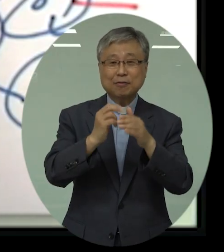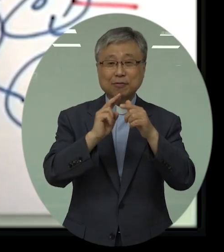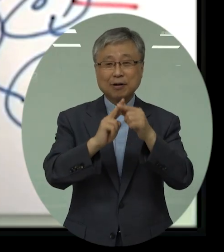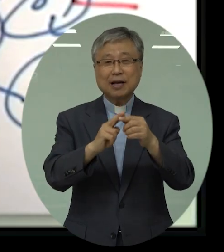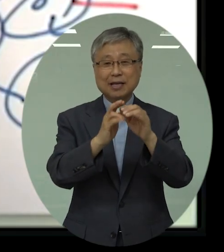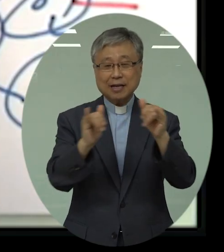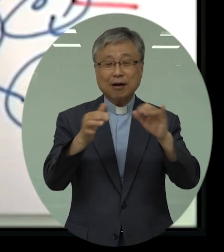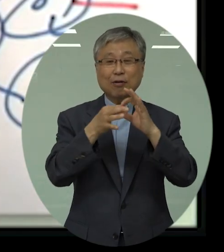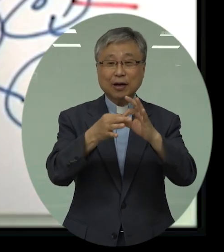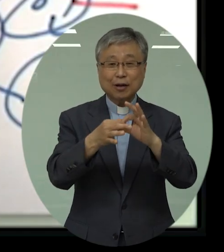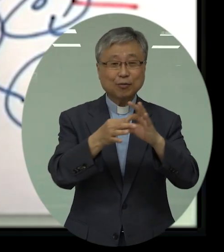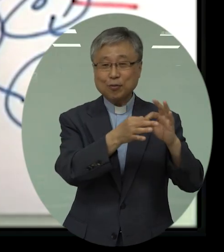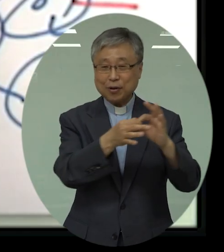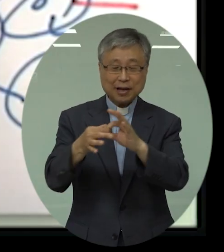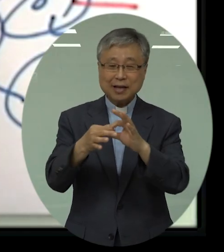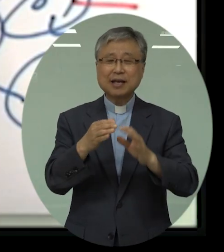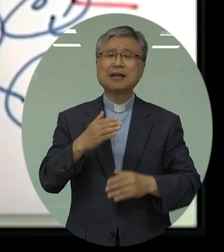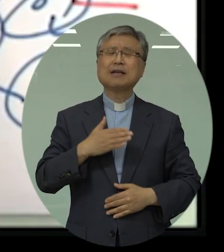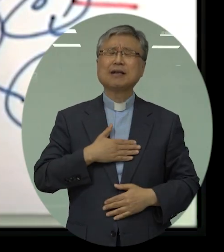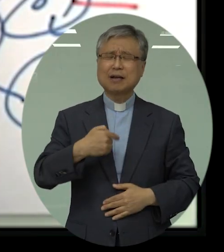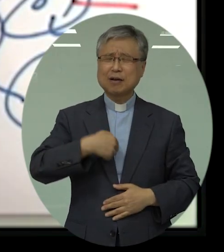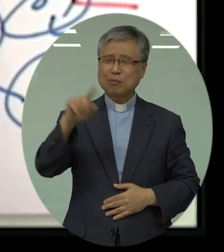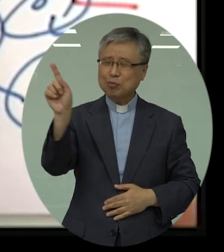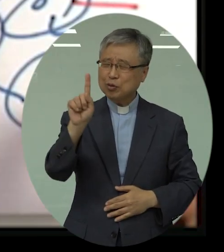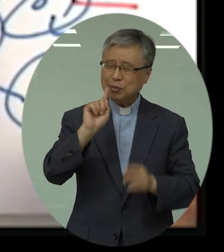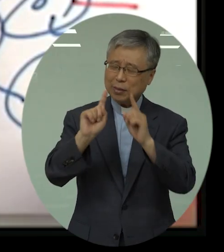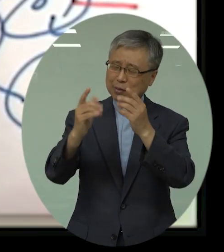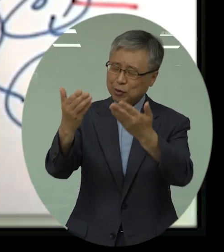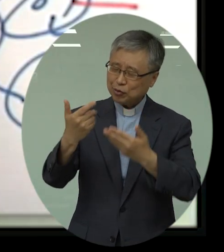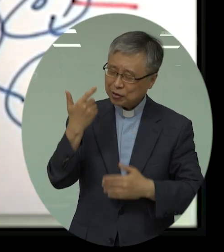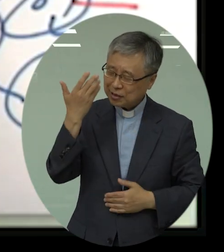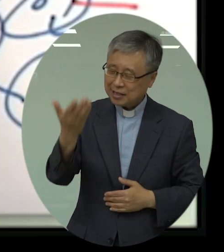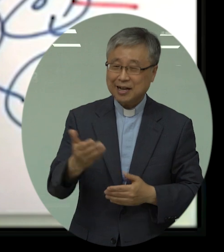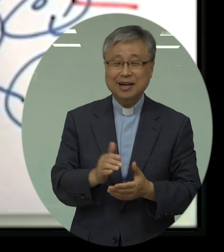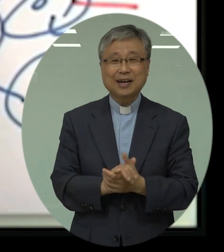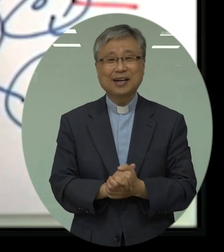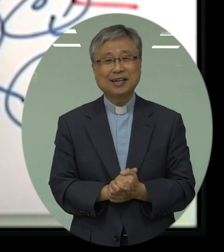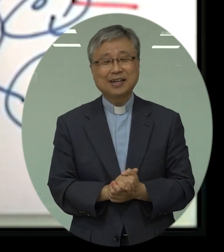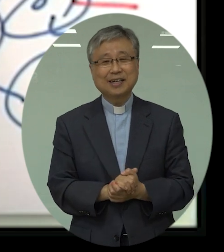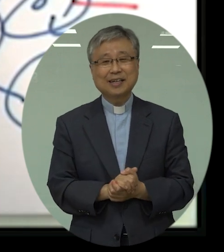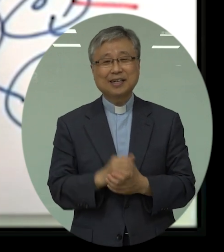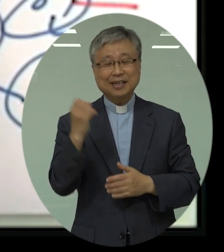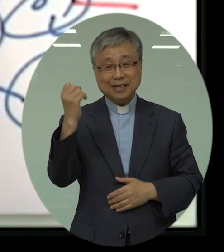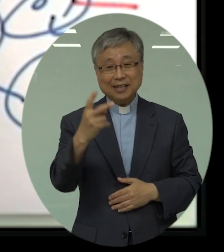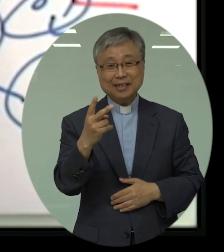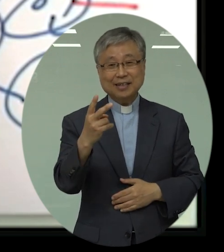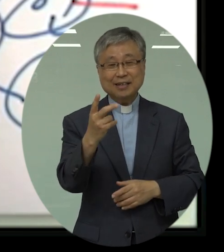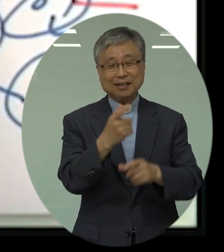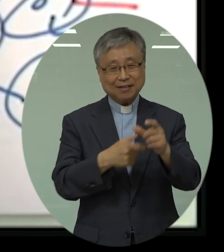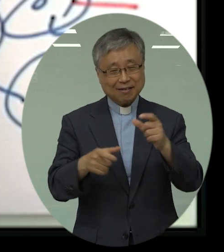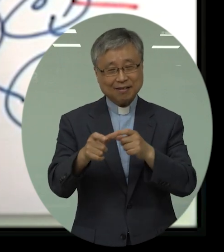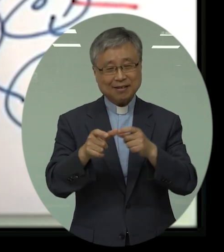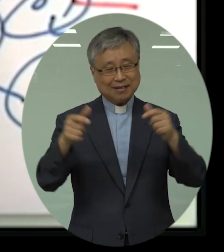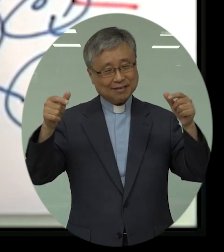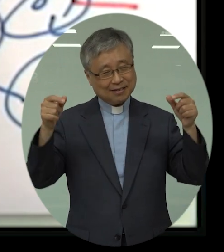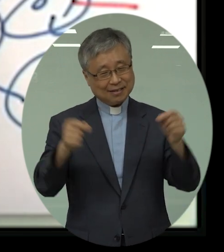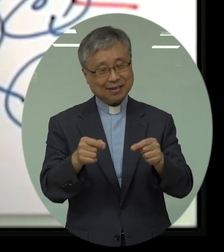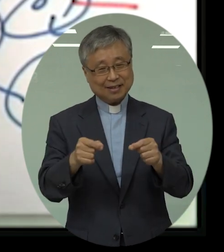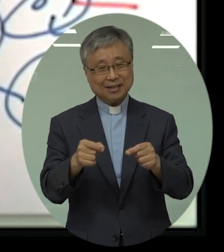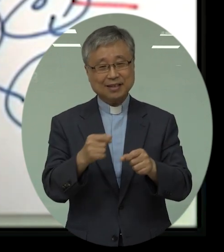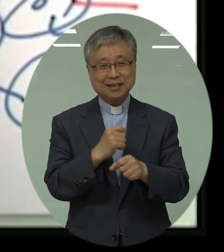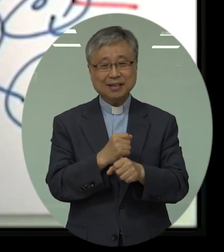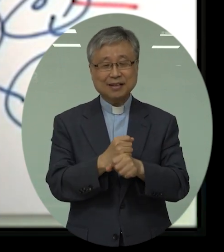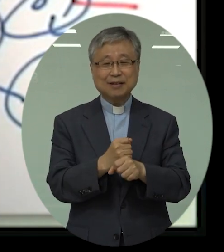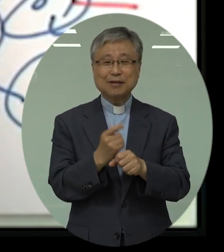인간과의 관계를 통해서 나에게는 무엇을 말씀하시는지, 나에게. 이렇게 하면 더 짧겠다. 나는